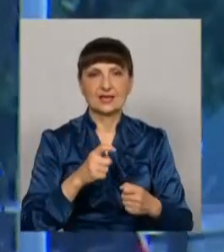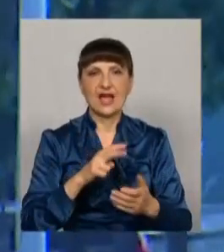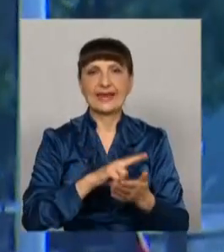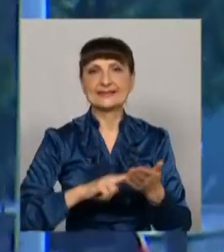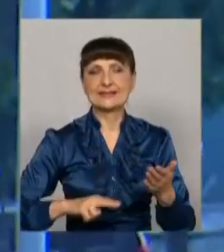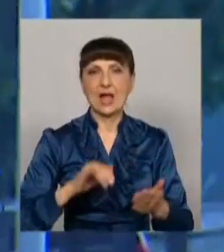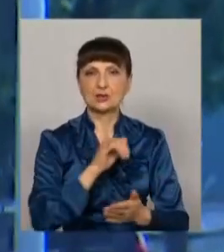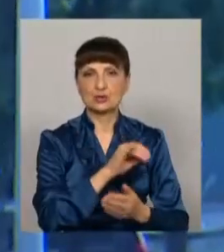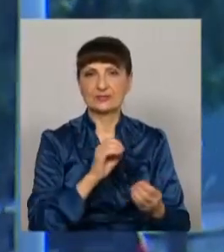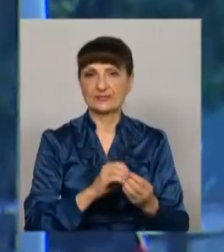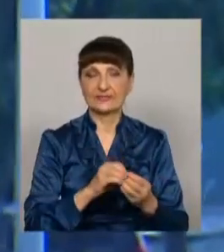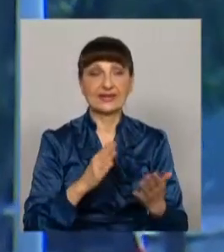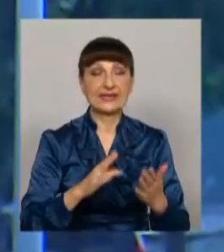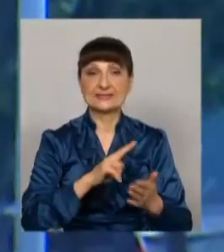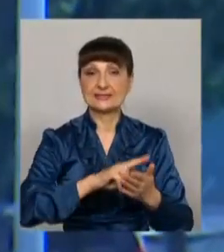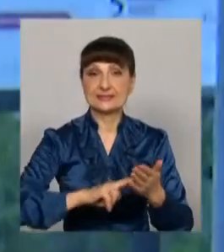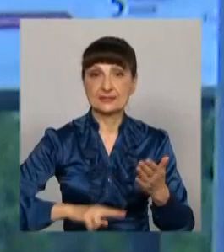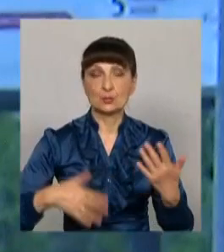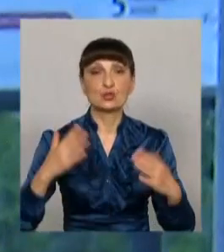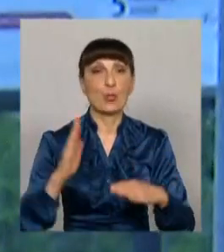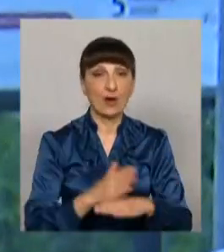УДП, данный налог остается за ним.